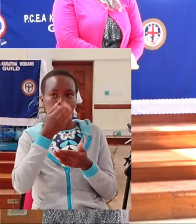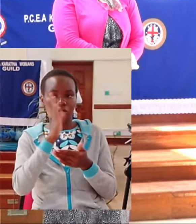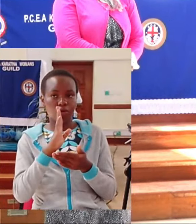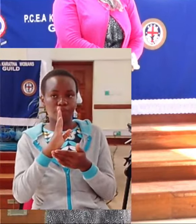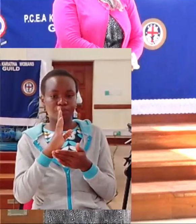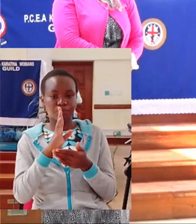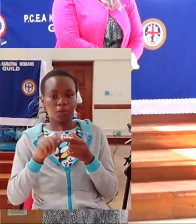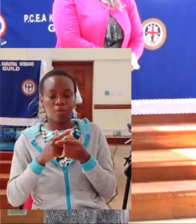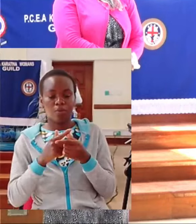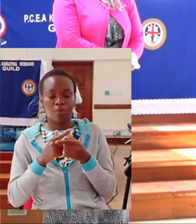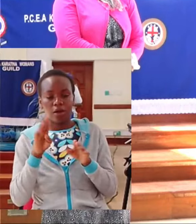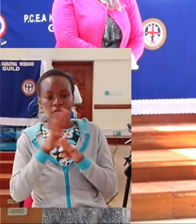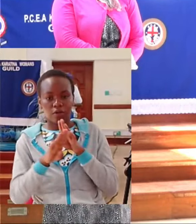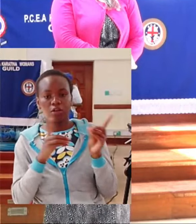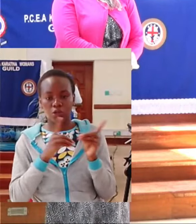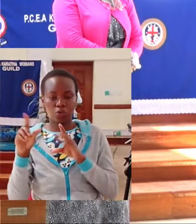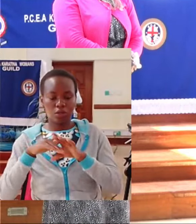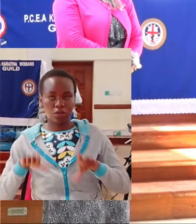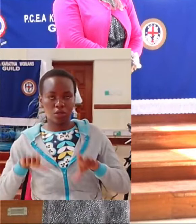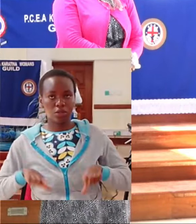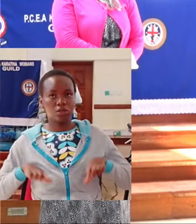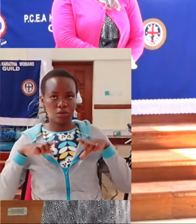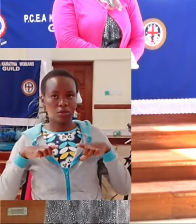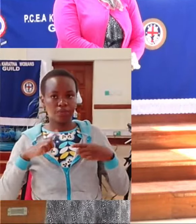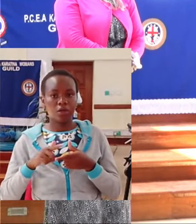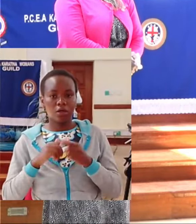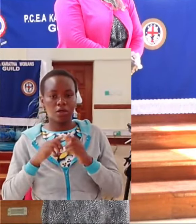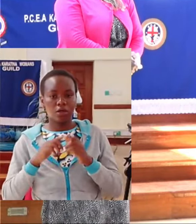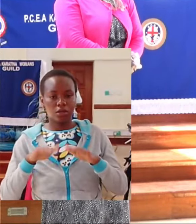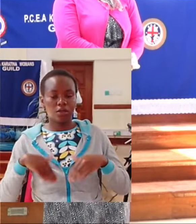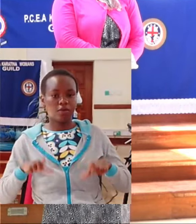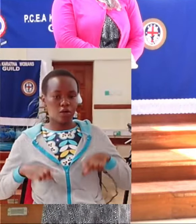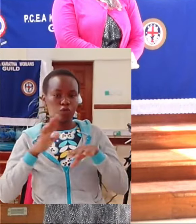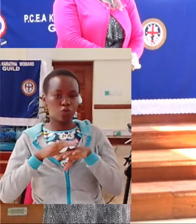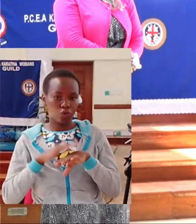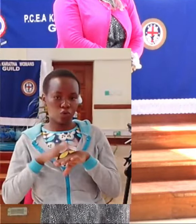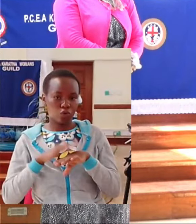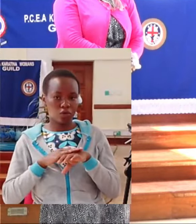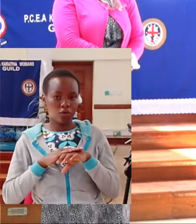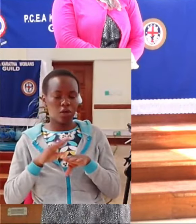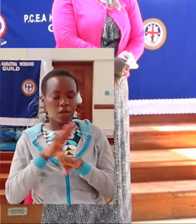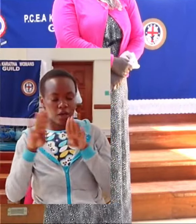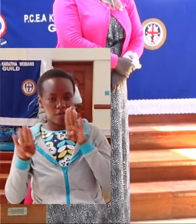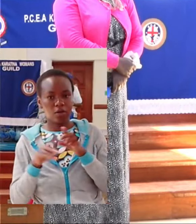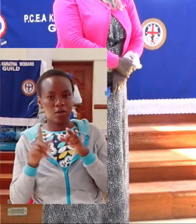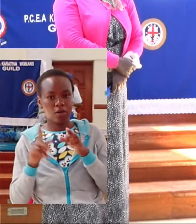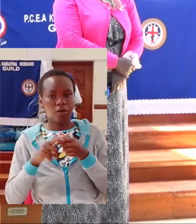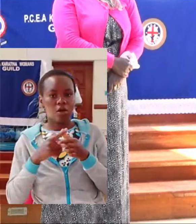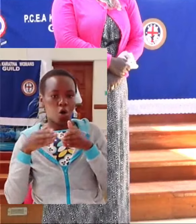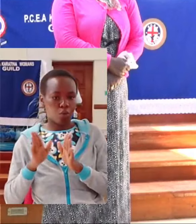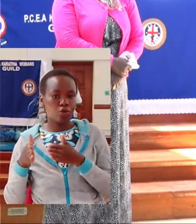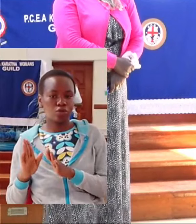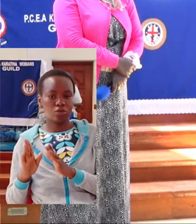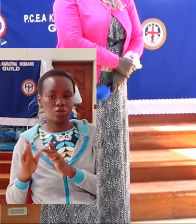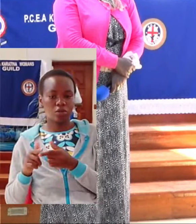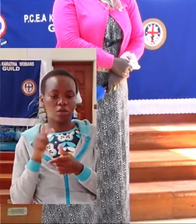muthingu nitondu wa mawiko mario twikeire mwathani gutuhe ogima wa mwere na iguroria maundu mothe ugatuhe kanya